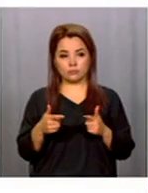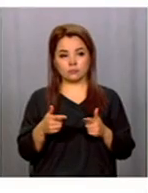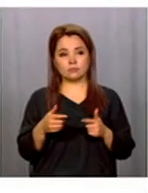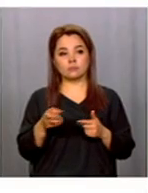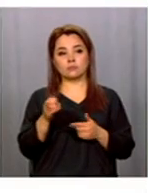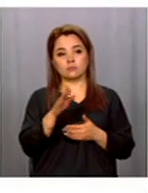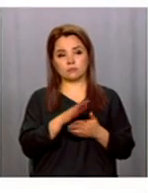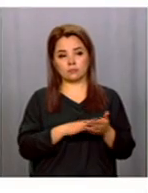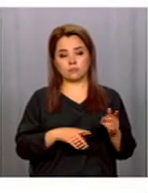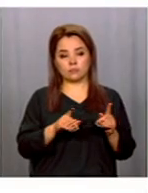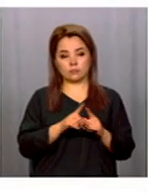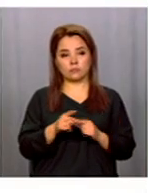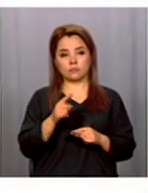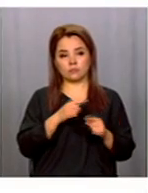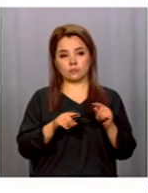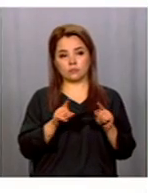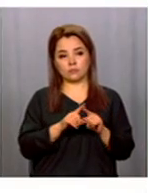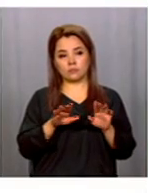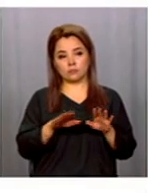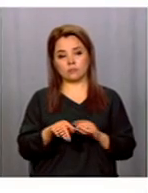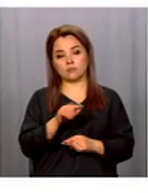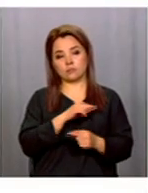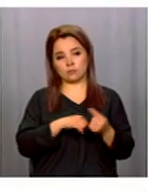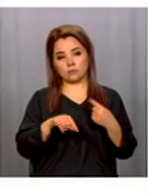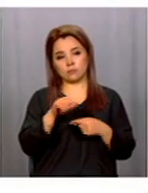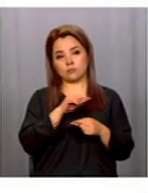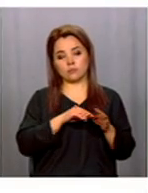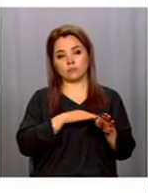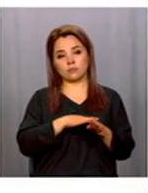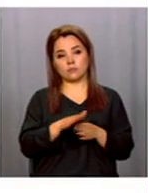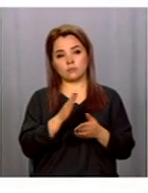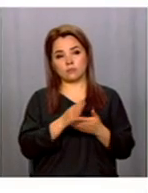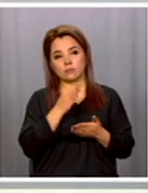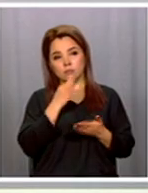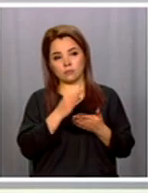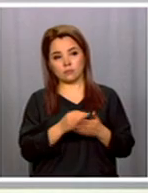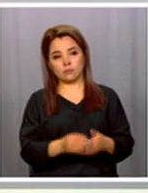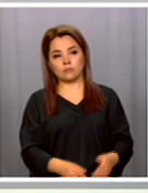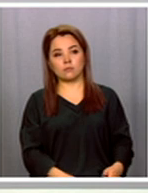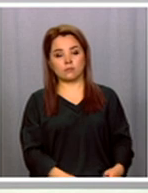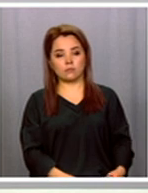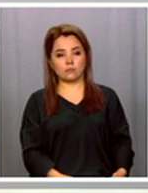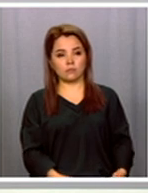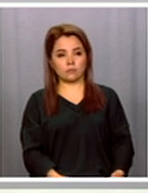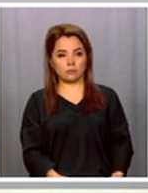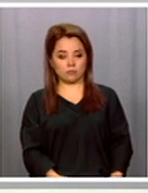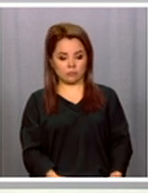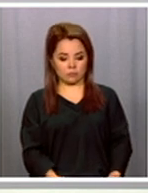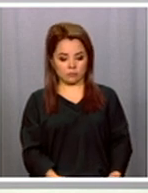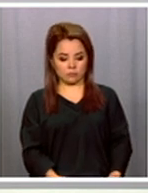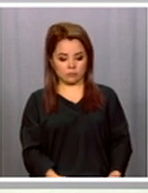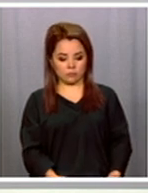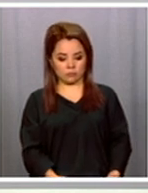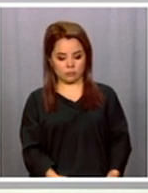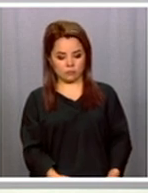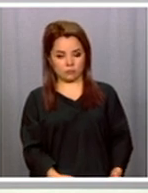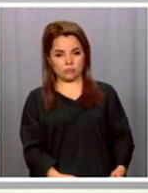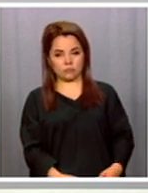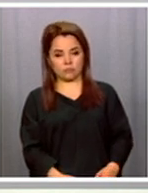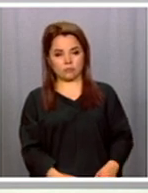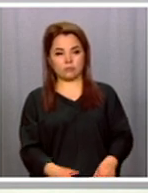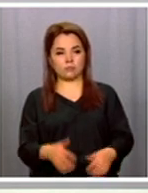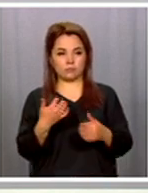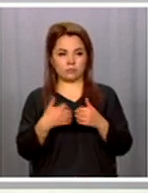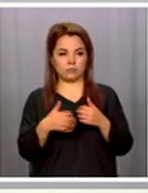қарай қайтадан осы айналым жүзеге асып отырады. Сонымен келесі балалар, 40 жапырақ тәрізділердің